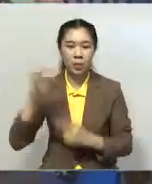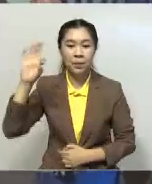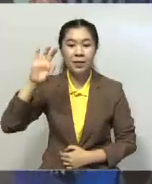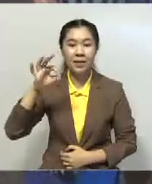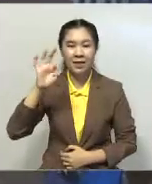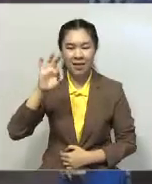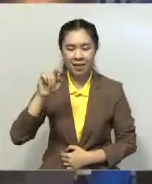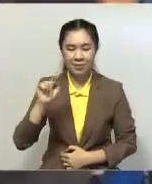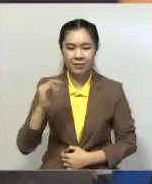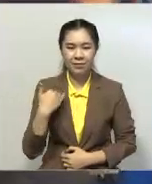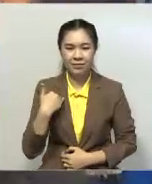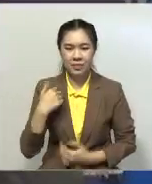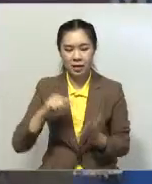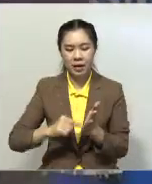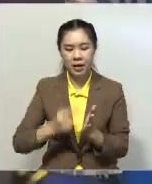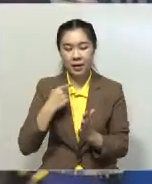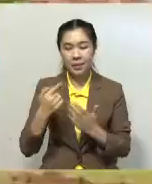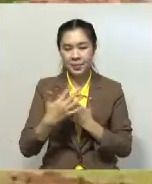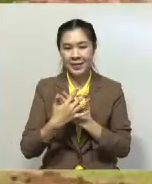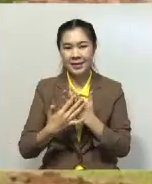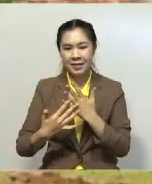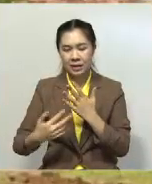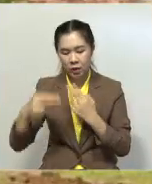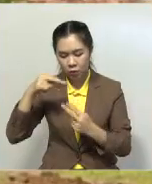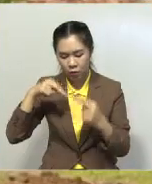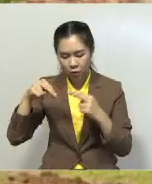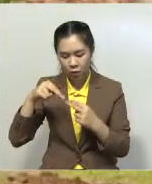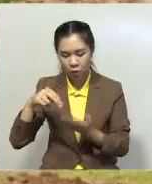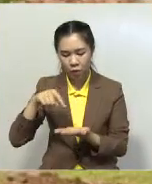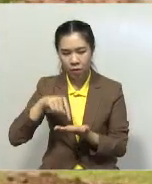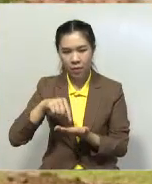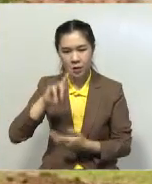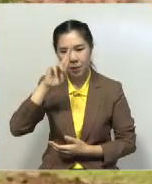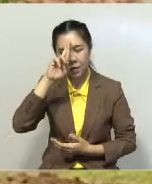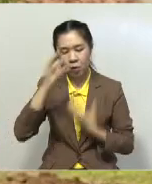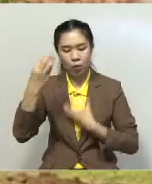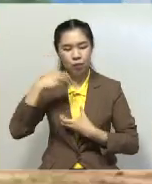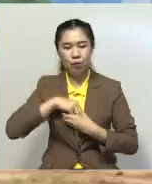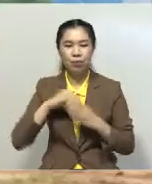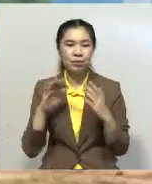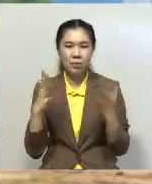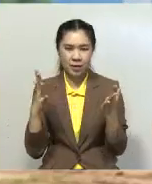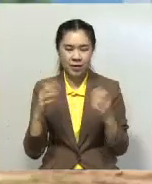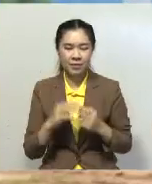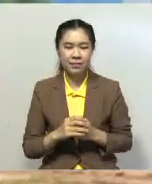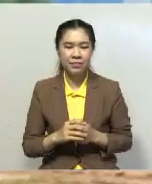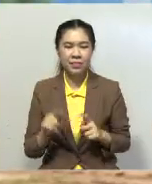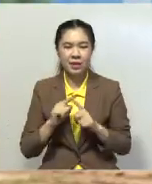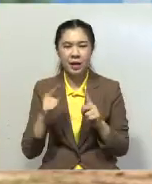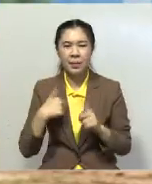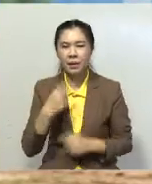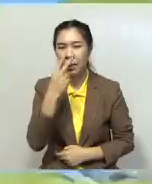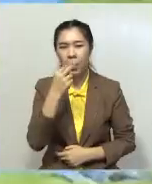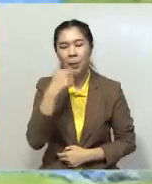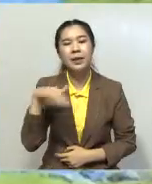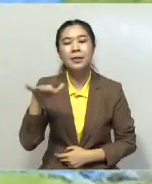องต้นจากการตรวจเลือดของชาวบ้านไม่พบโรคติดต่อที่กับชาวบ้านนะคะมีเพียงแค่ว่าเป็นโรคไข้หวัด